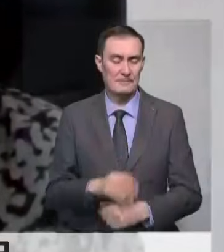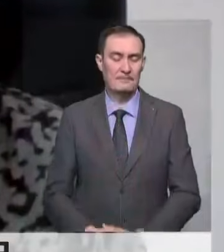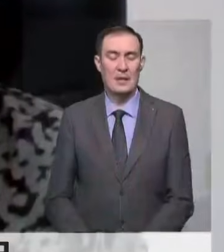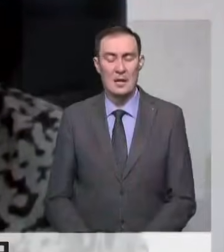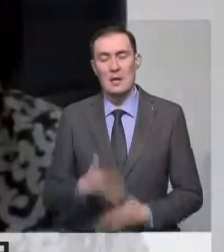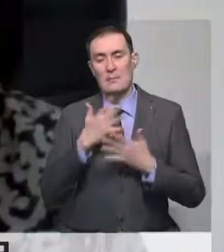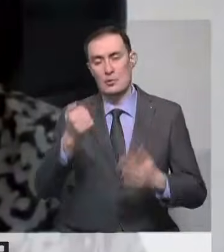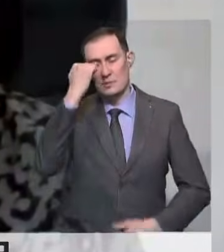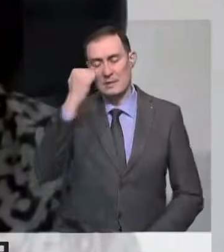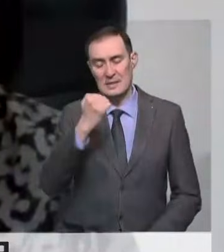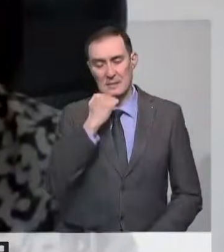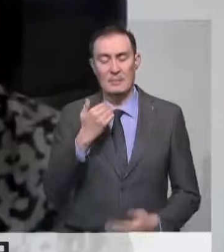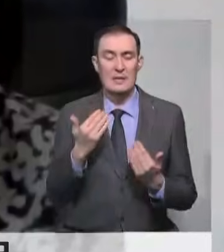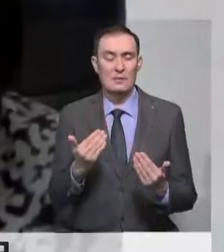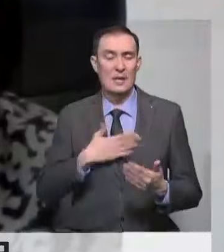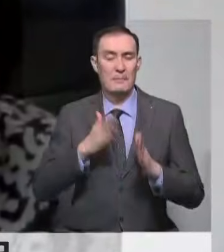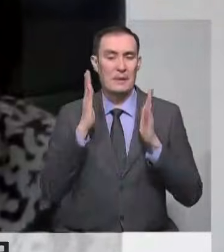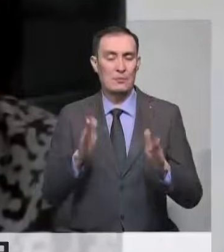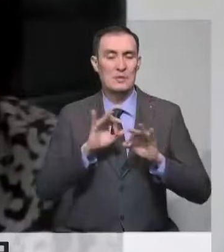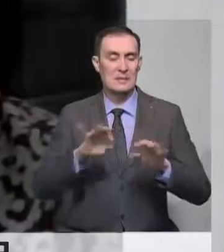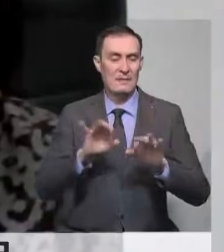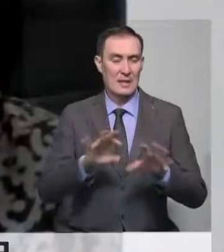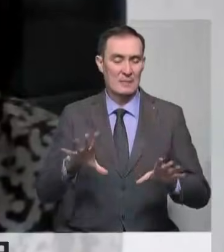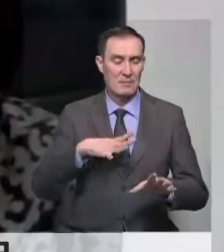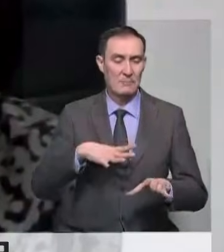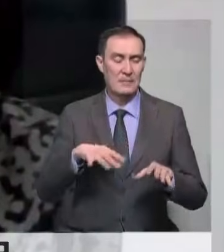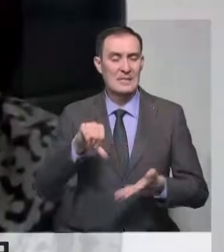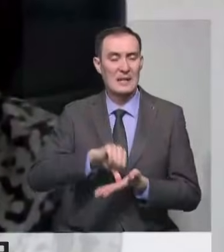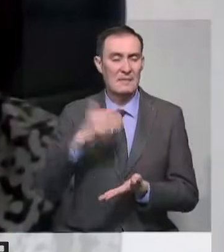Уакасовна, большое спасибо. Я напомню, с нами на прямой связи был